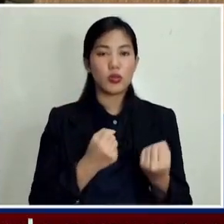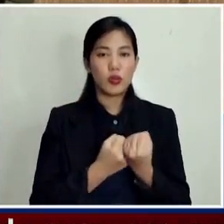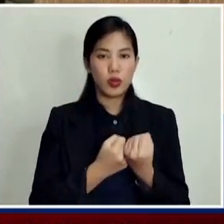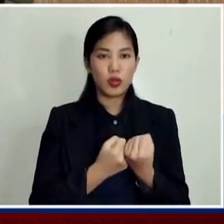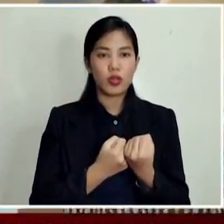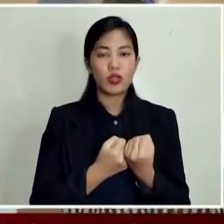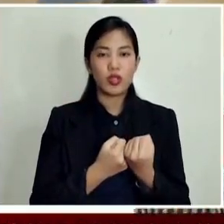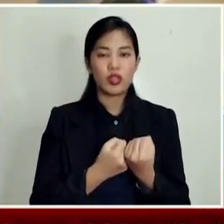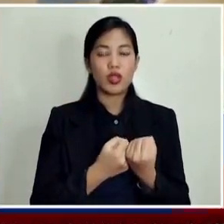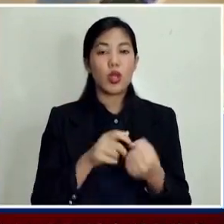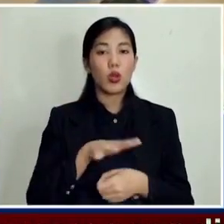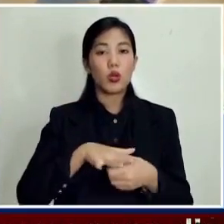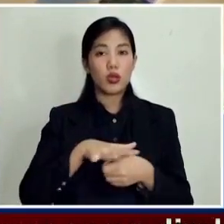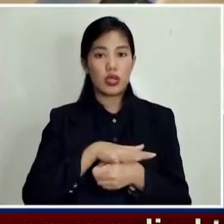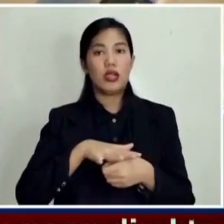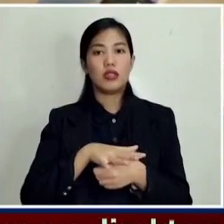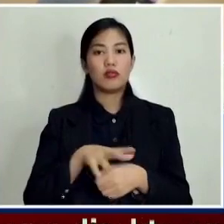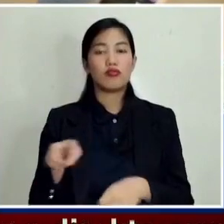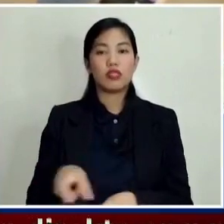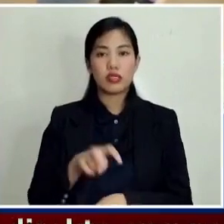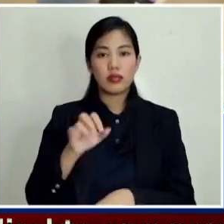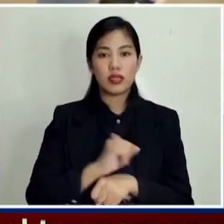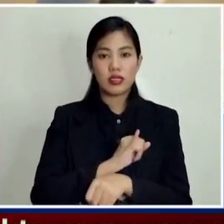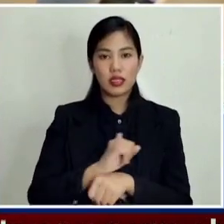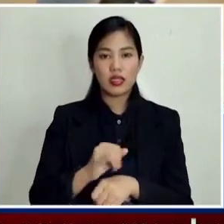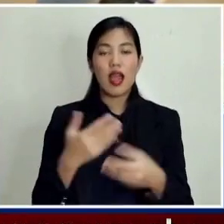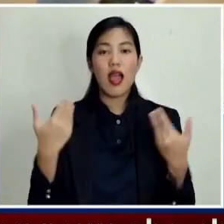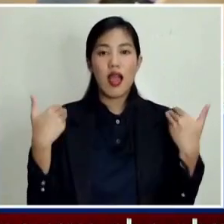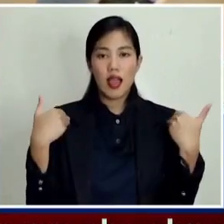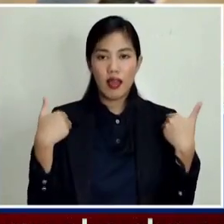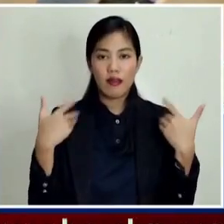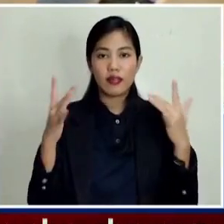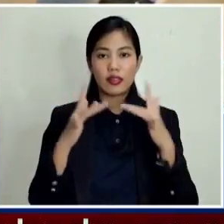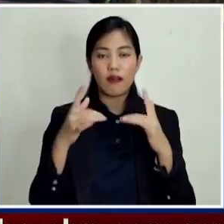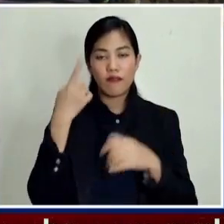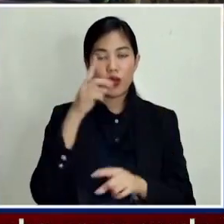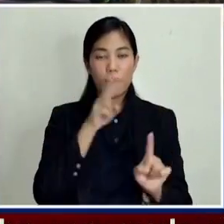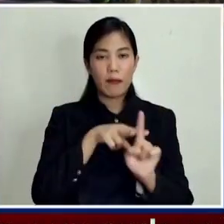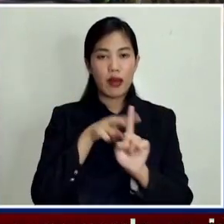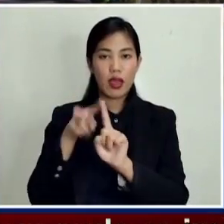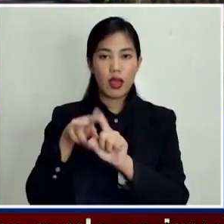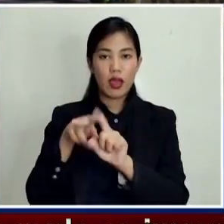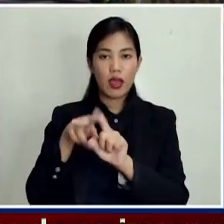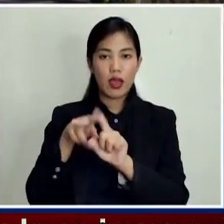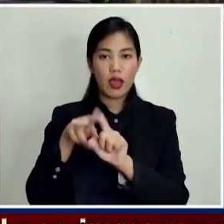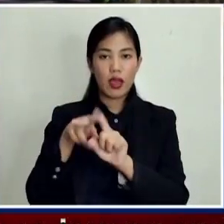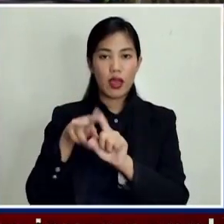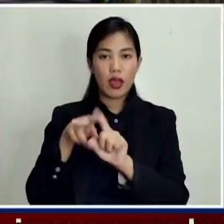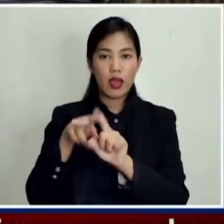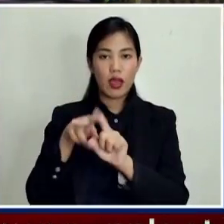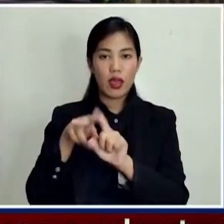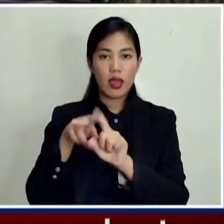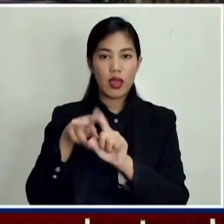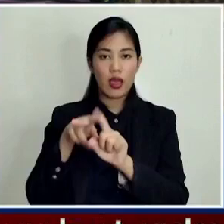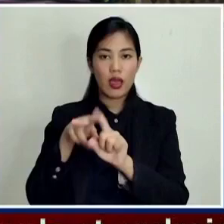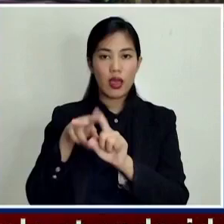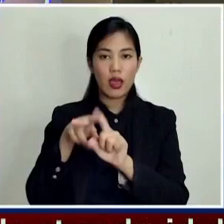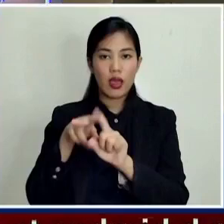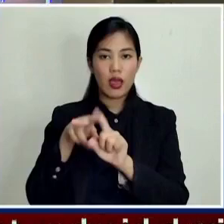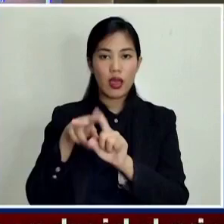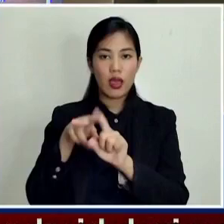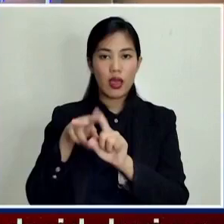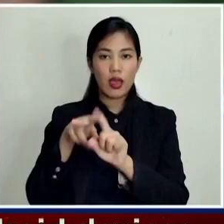Corporation, isasara ang Hotel Gen para sa redevelopment. Siniguro ring tatanggapin pa ang mga reservation hanggang August